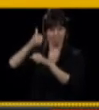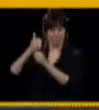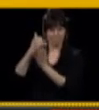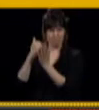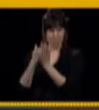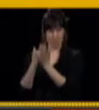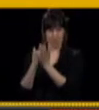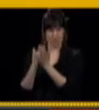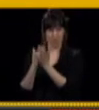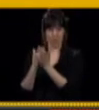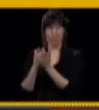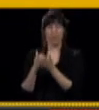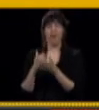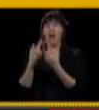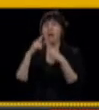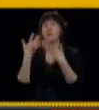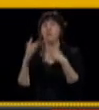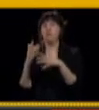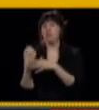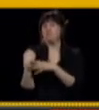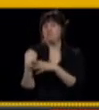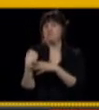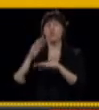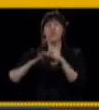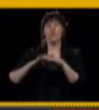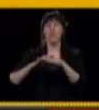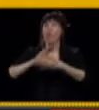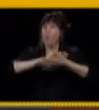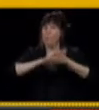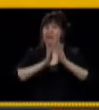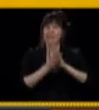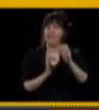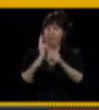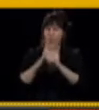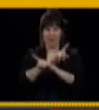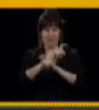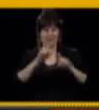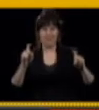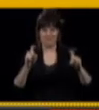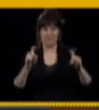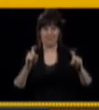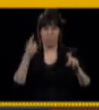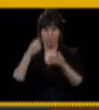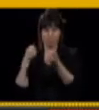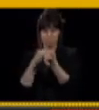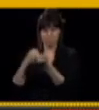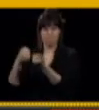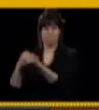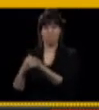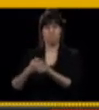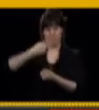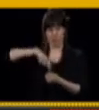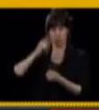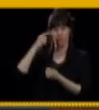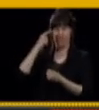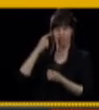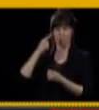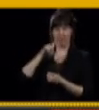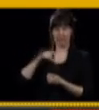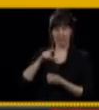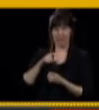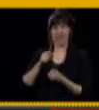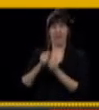quelques heures pour les entreprises on a aussi eu des discussions avec le gouvernement fédéral pour les entreprises